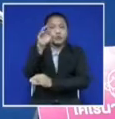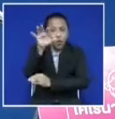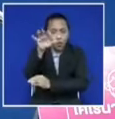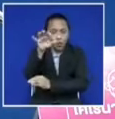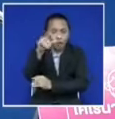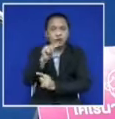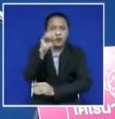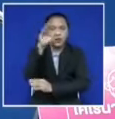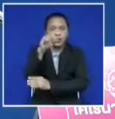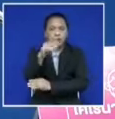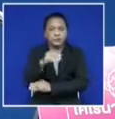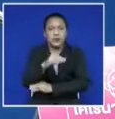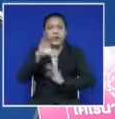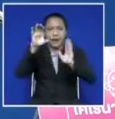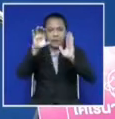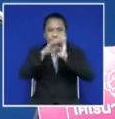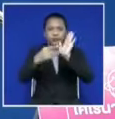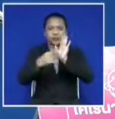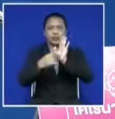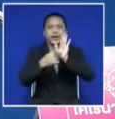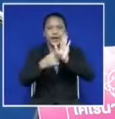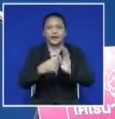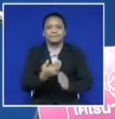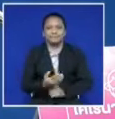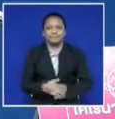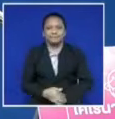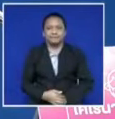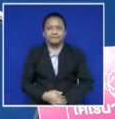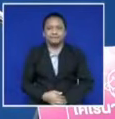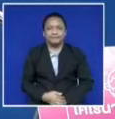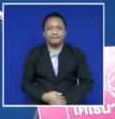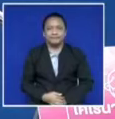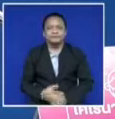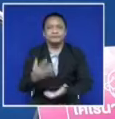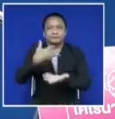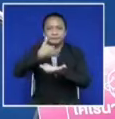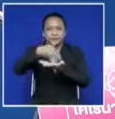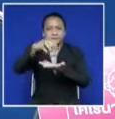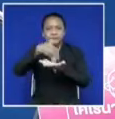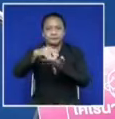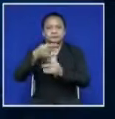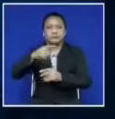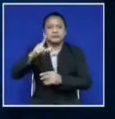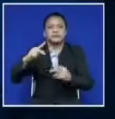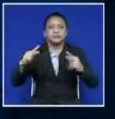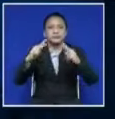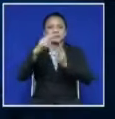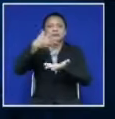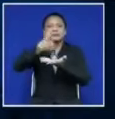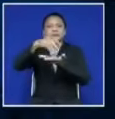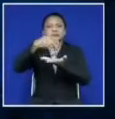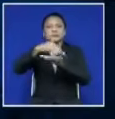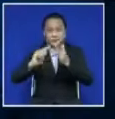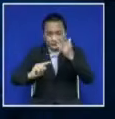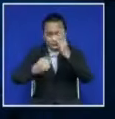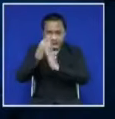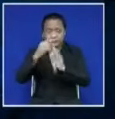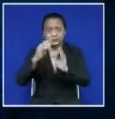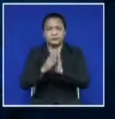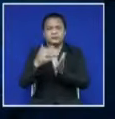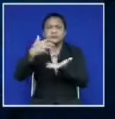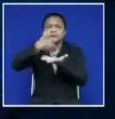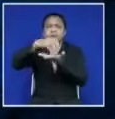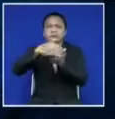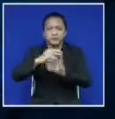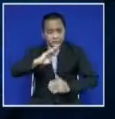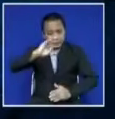ขออนุญาตรูปประกอบนะครับเพื่อความเข้าใจง่ายนะครับเราได้รับรายงานดังที่ท่านปลัดกระทรวงสาธารณสุขได้กรุณากล่าวตอนต้นนะครับว่าเราได้รับรายงาน